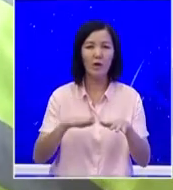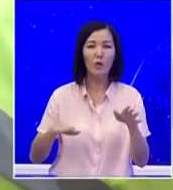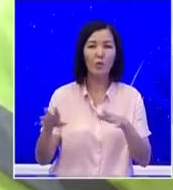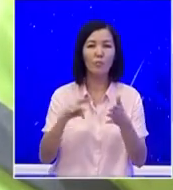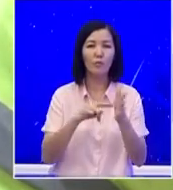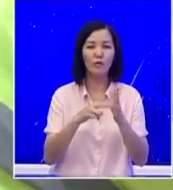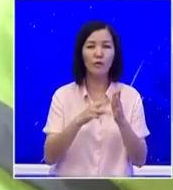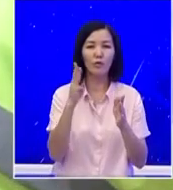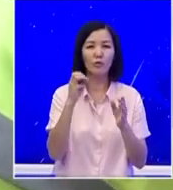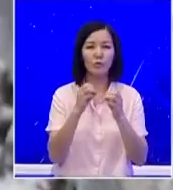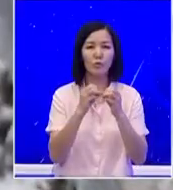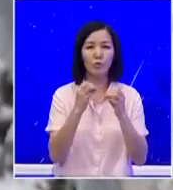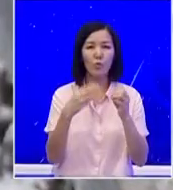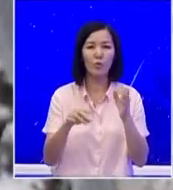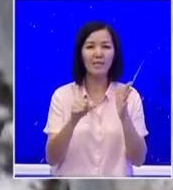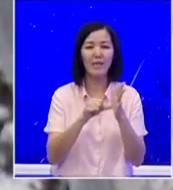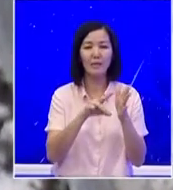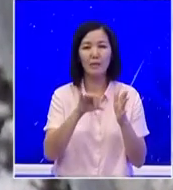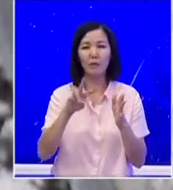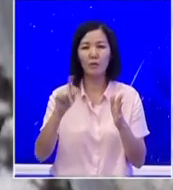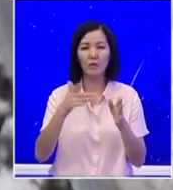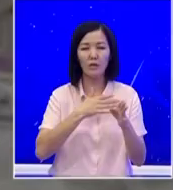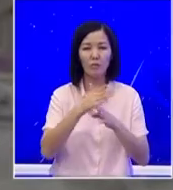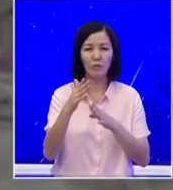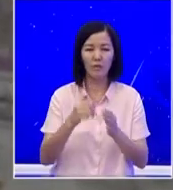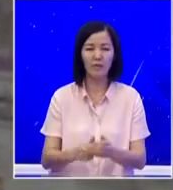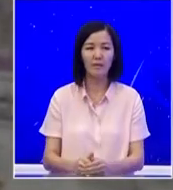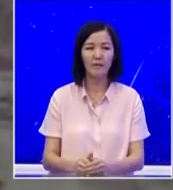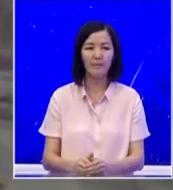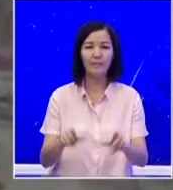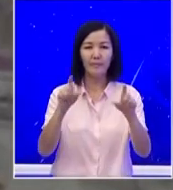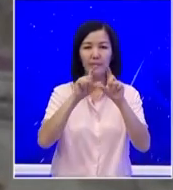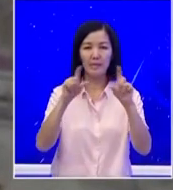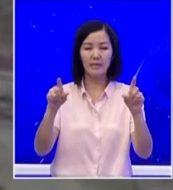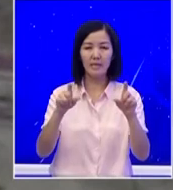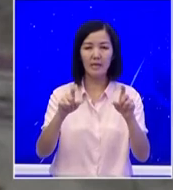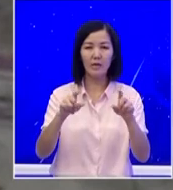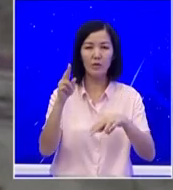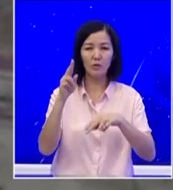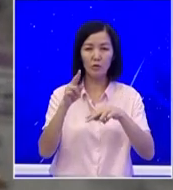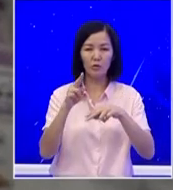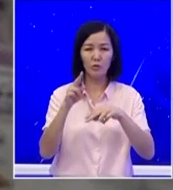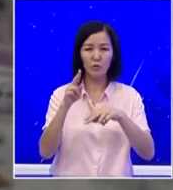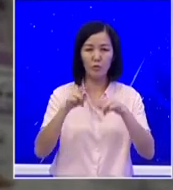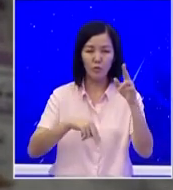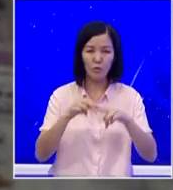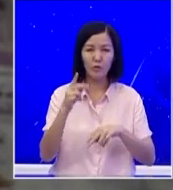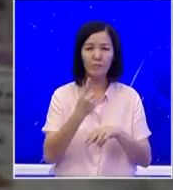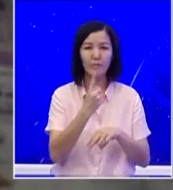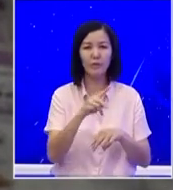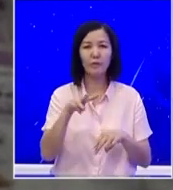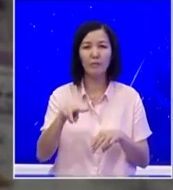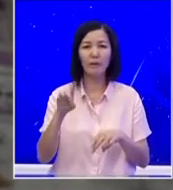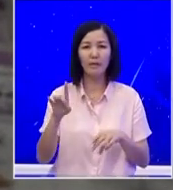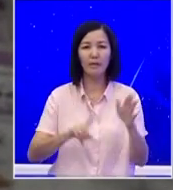қазынасынан 336 миллион теңге бөлінген. Нысандағы жұмыс 1 мамырдан басталды, осы